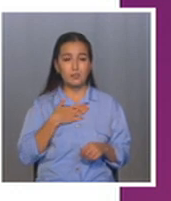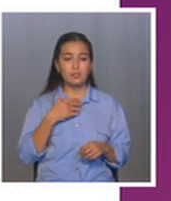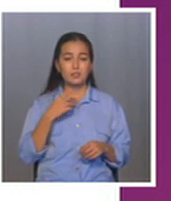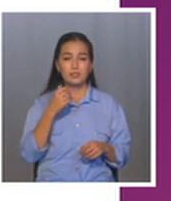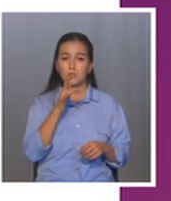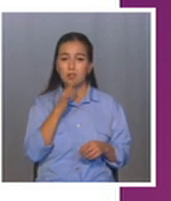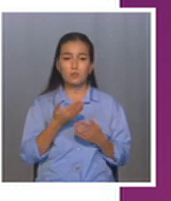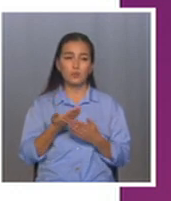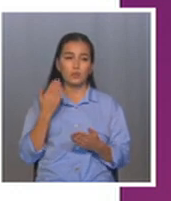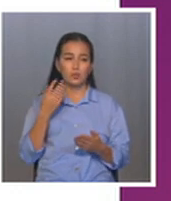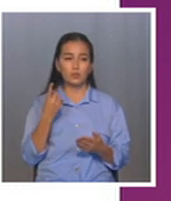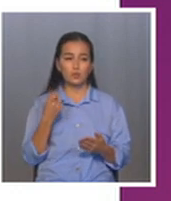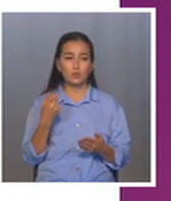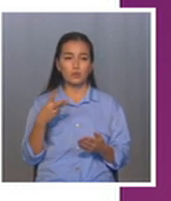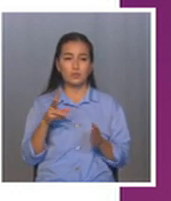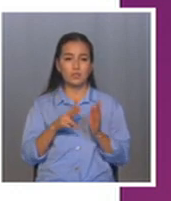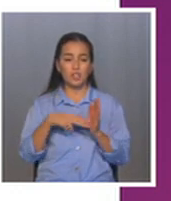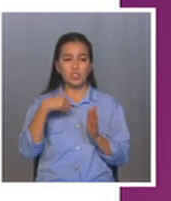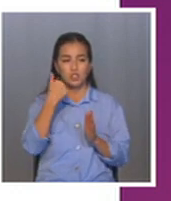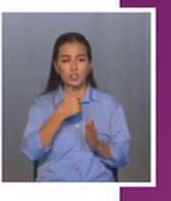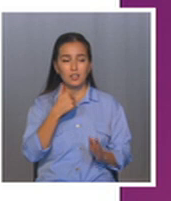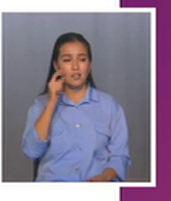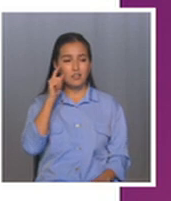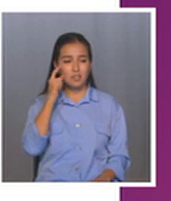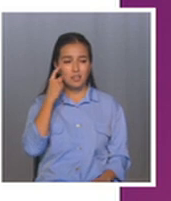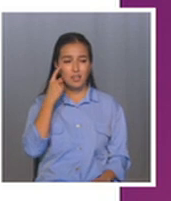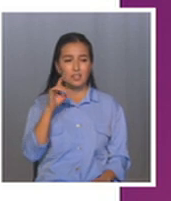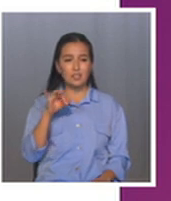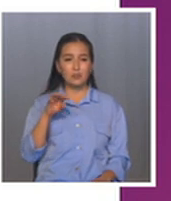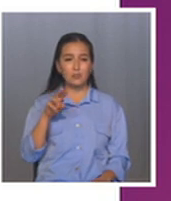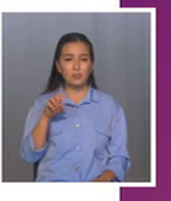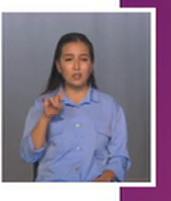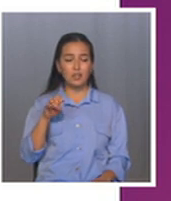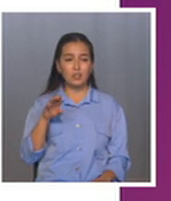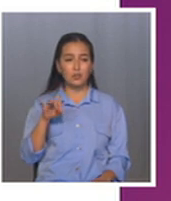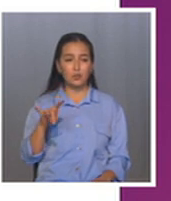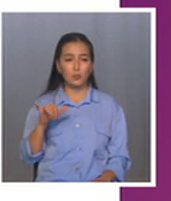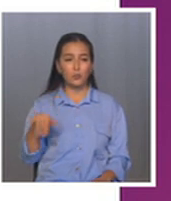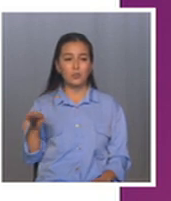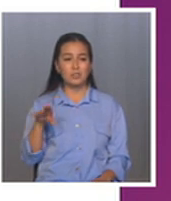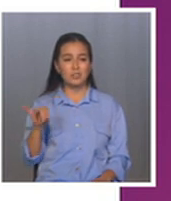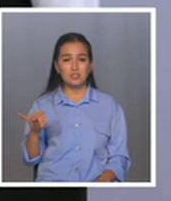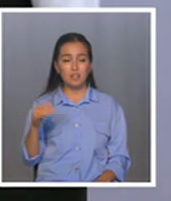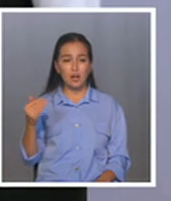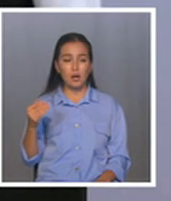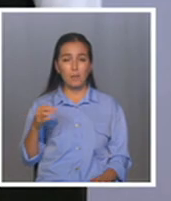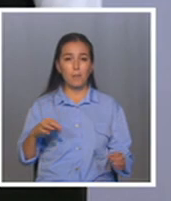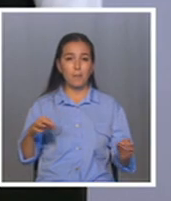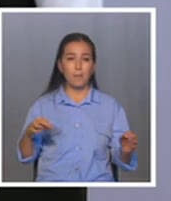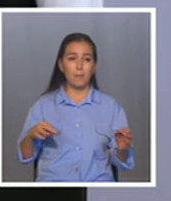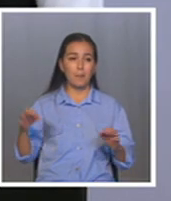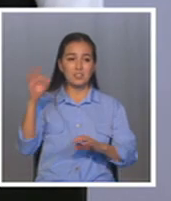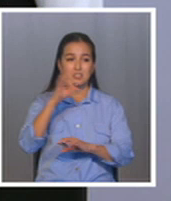бұрынғы 138 жылы Қытайдан император Удидің батыстың